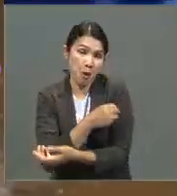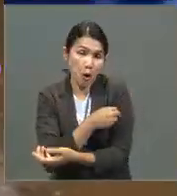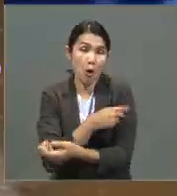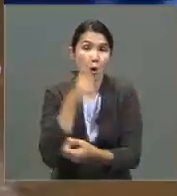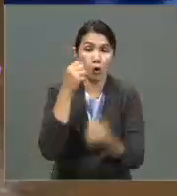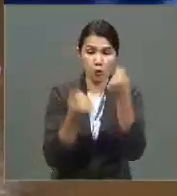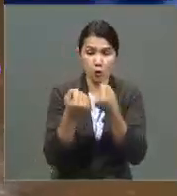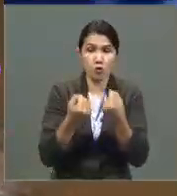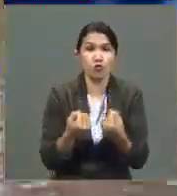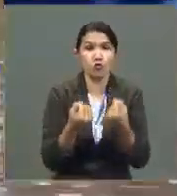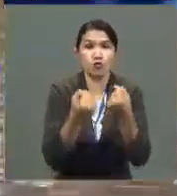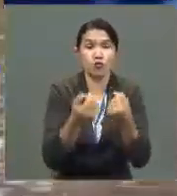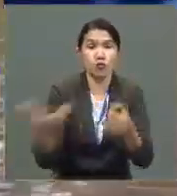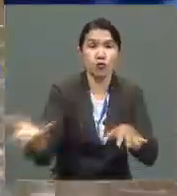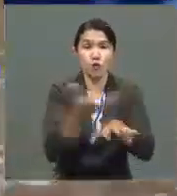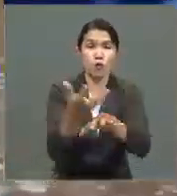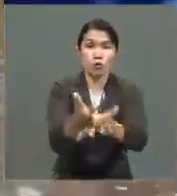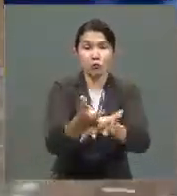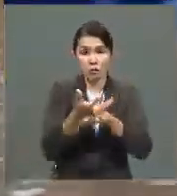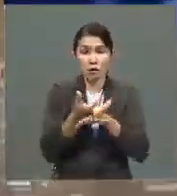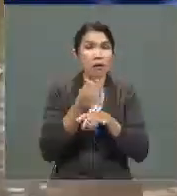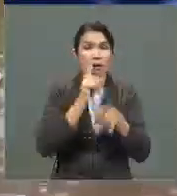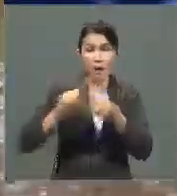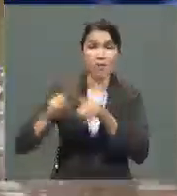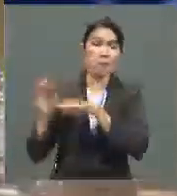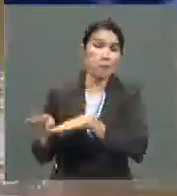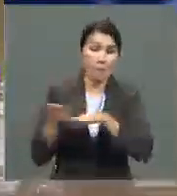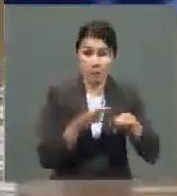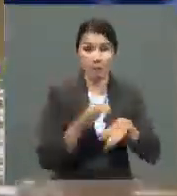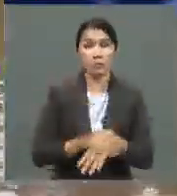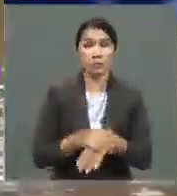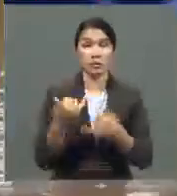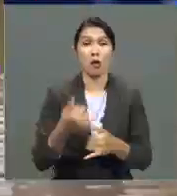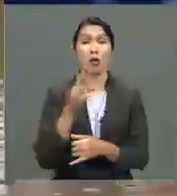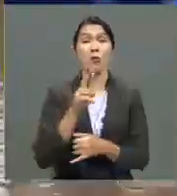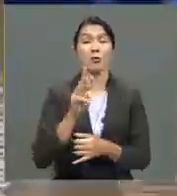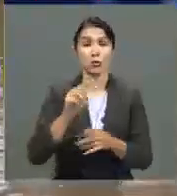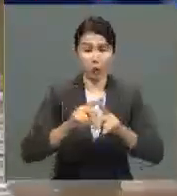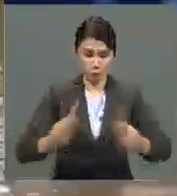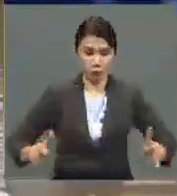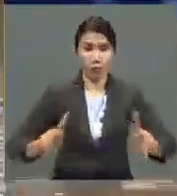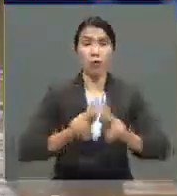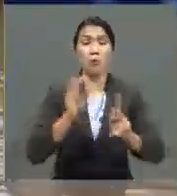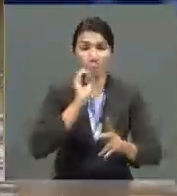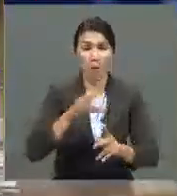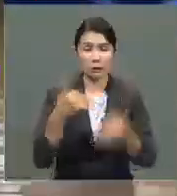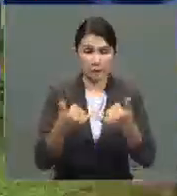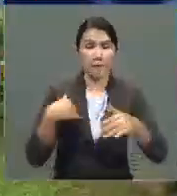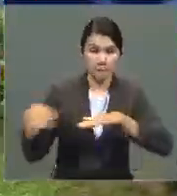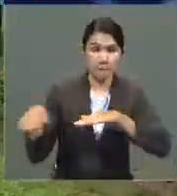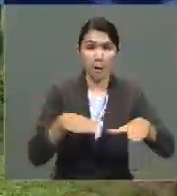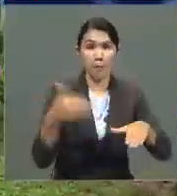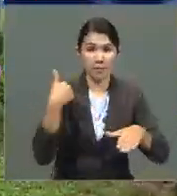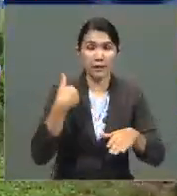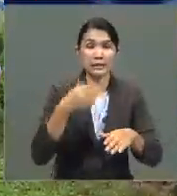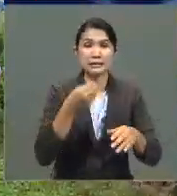รถที่จะออกไปเคลื่อนย้ายสัตว์เนี่ยต้องเตรียมให้พร้อมตลอดเวลาตอนนี้เนี่ยท่านรัฐมนตรีบอกว่าบางพื้นที่เข้าสู่ขั้นตอนการเยียวยาแล้วก็เริ่มแจกจ่ายอาห